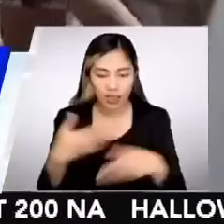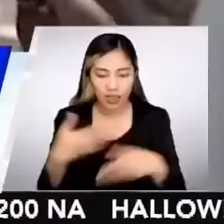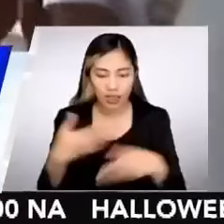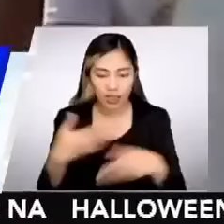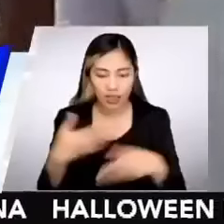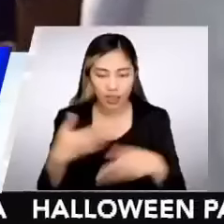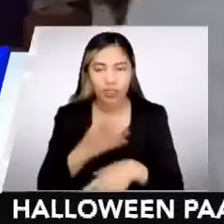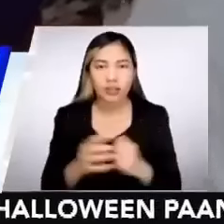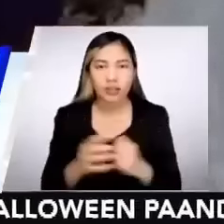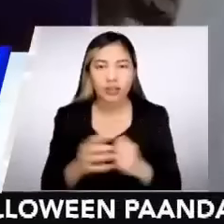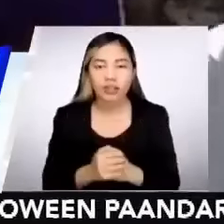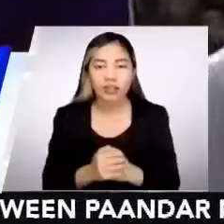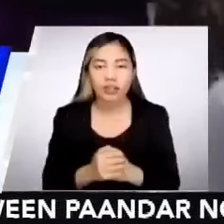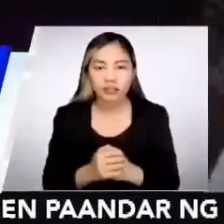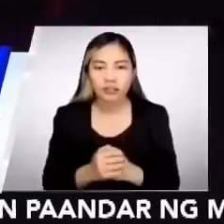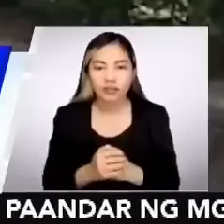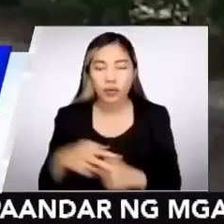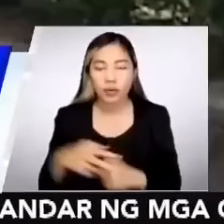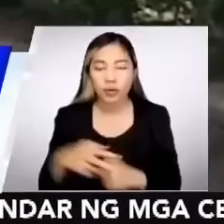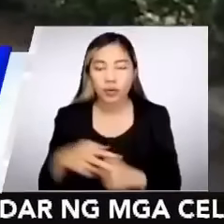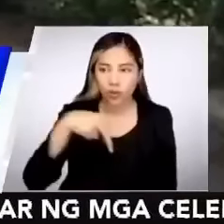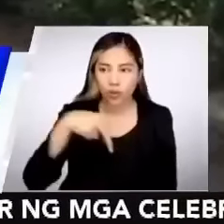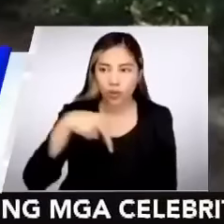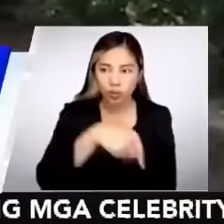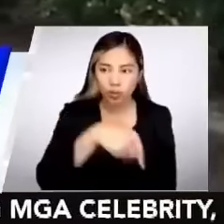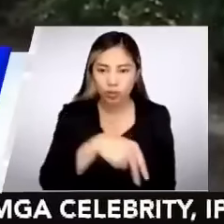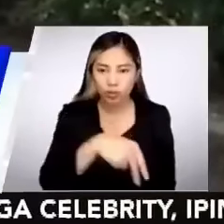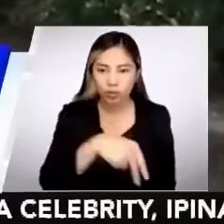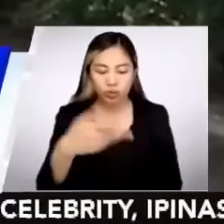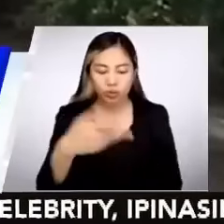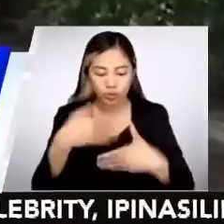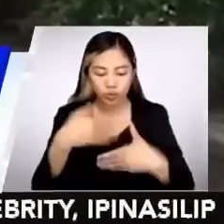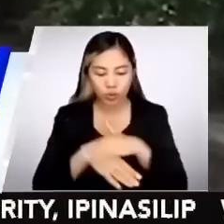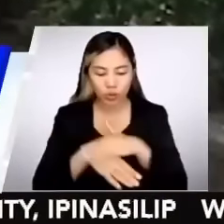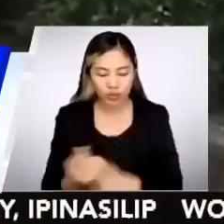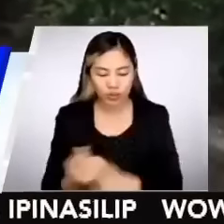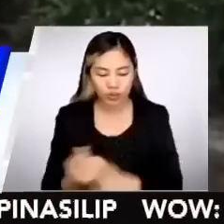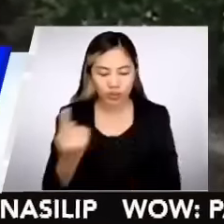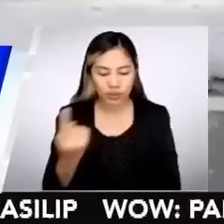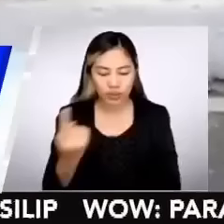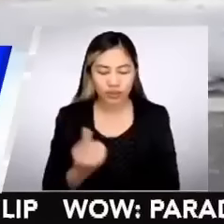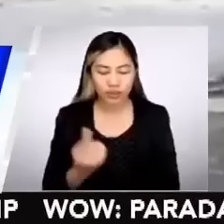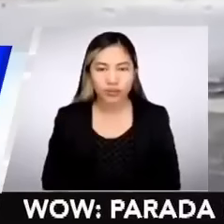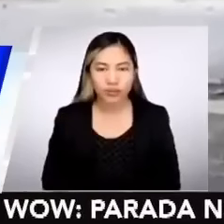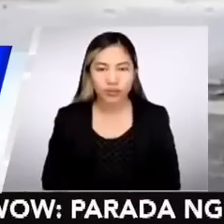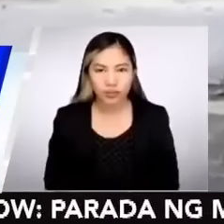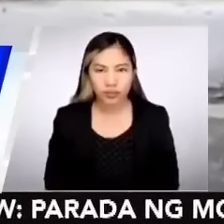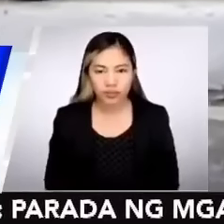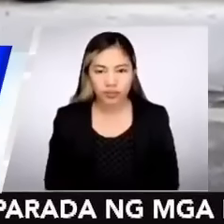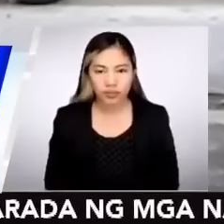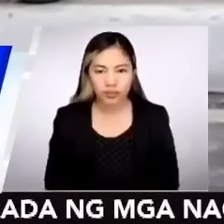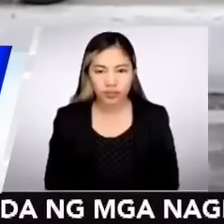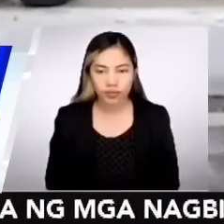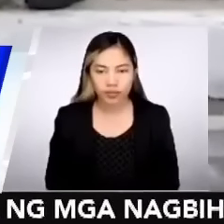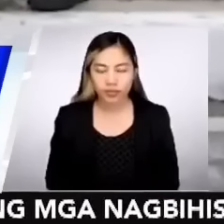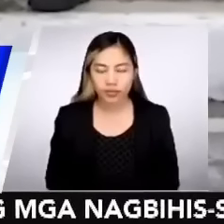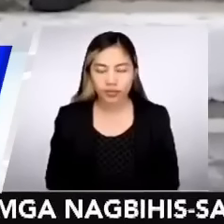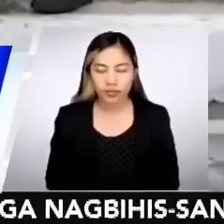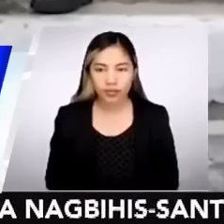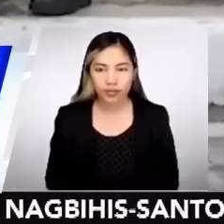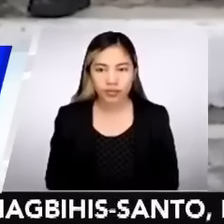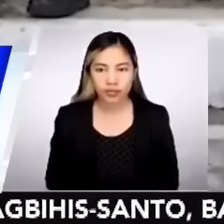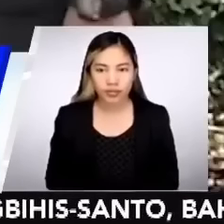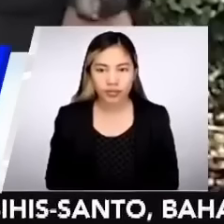sementeryo. Pero malapit dito sa entrance, may wheelchair para sa mga buntis, senior citizen at PWD.